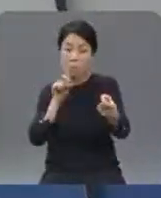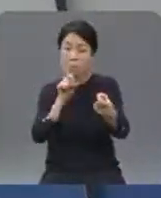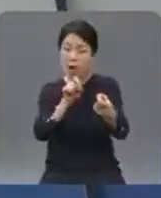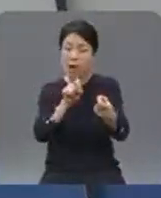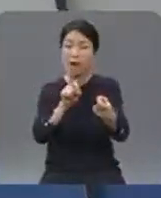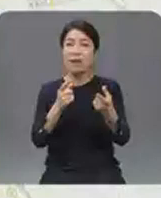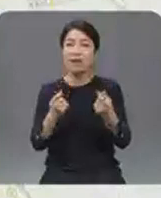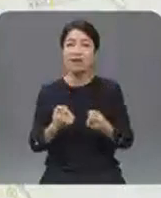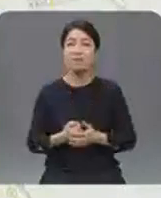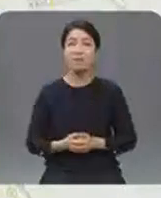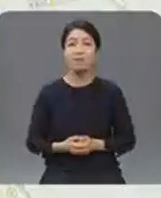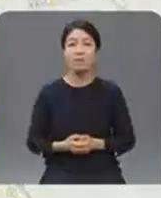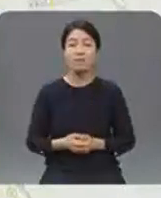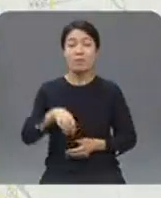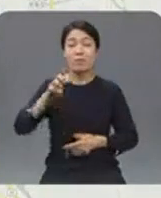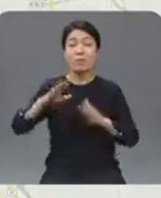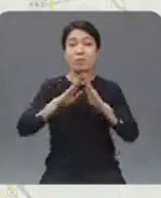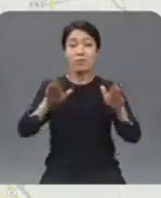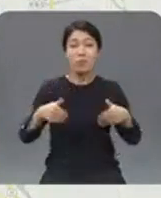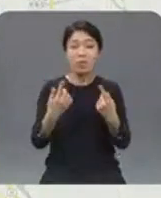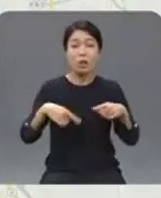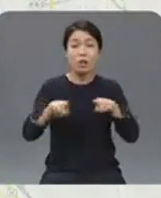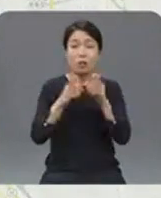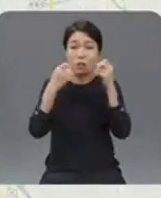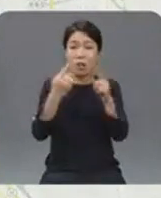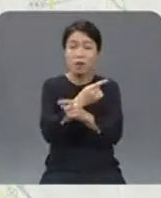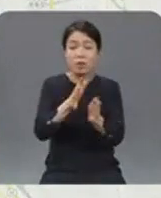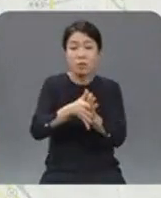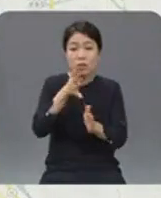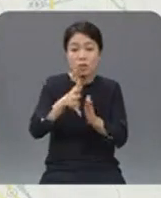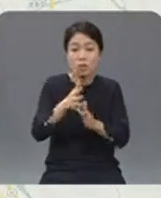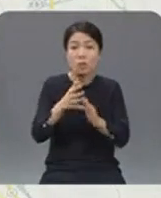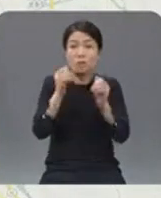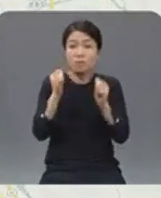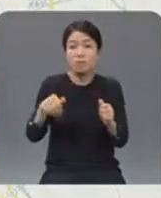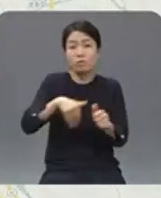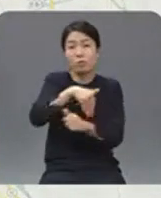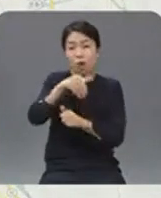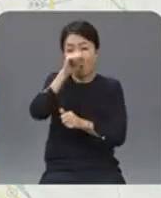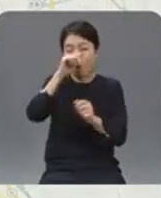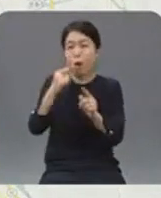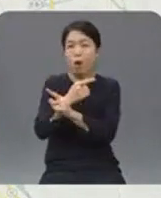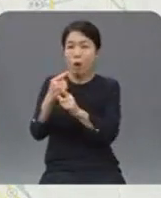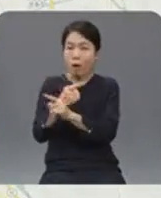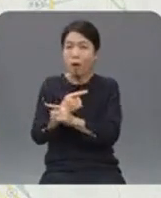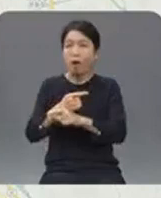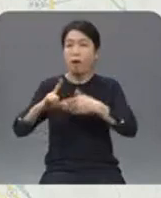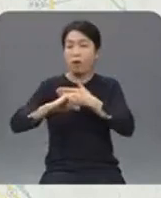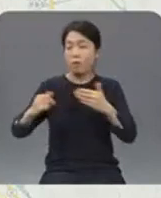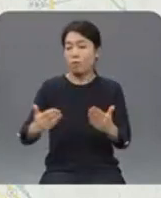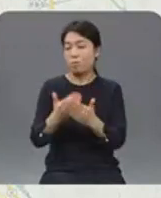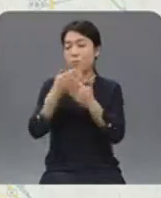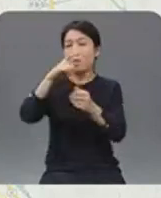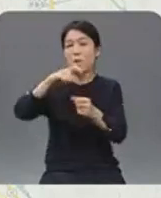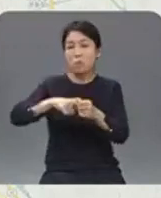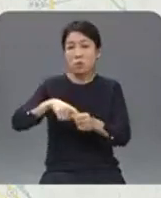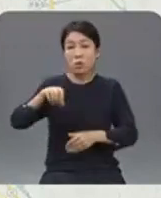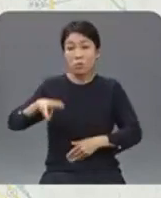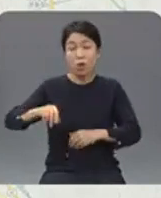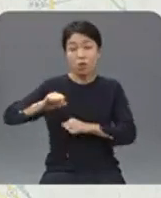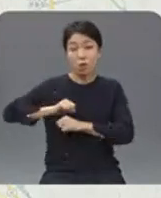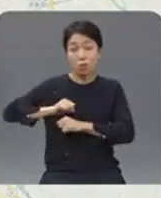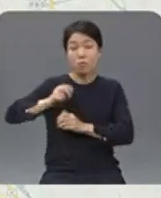다가섰습니다 광주 전남 공동 혁신도시 정주여건 개선과 지역 활성화를 위해 광주